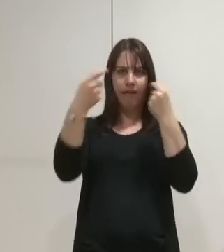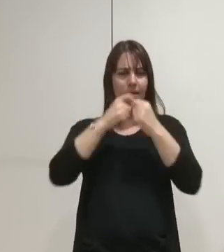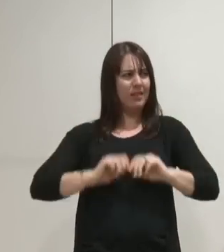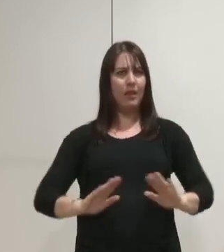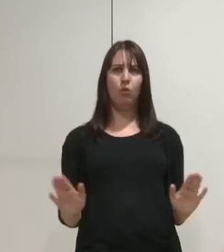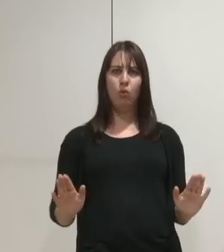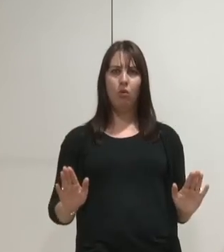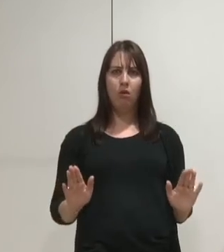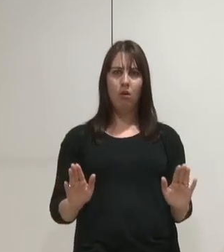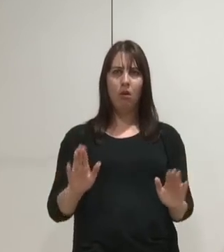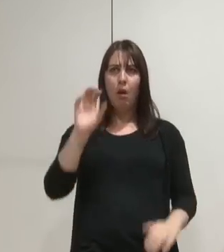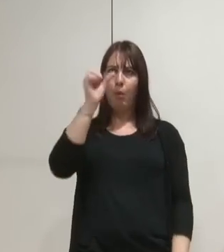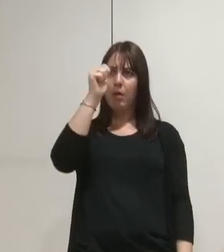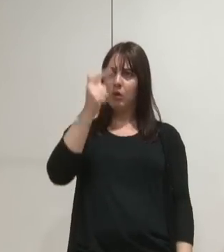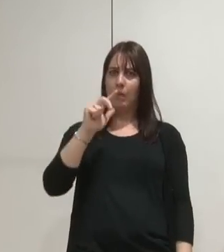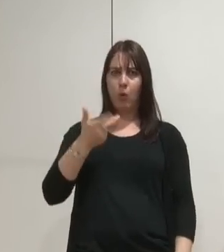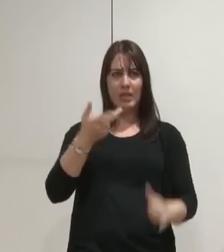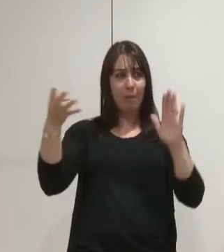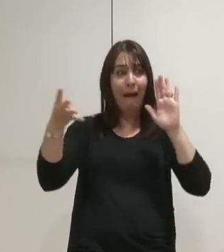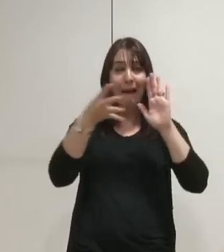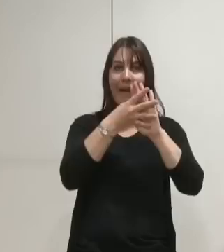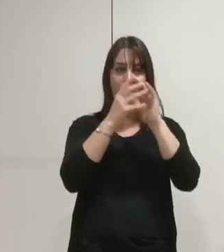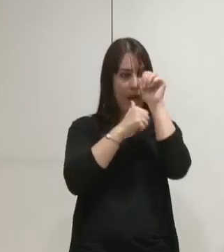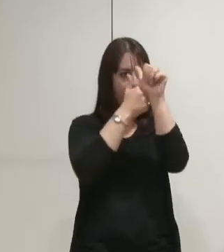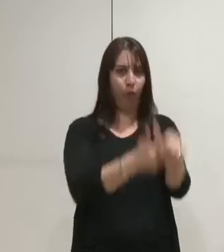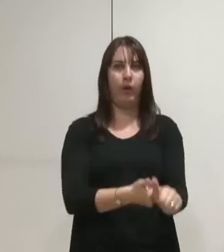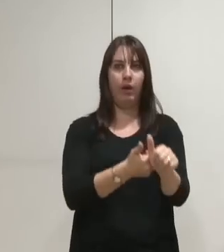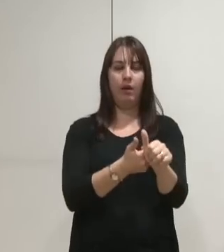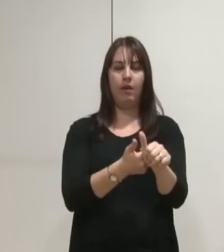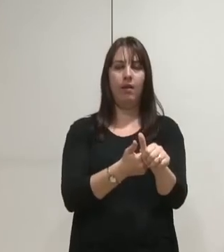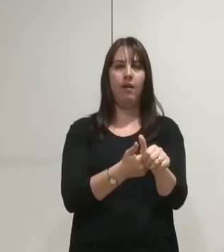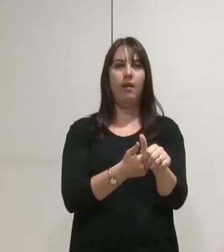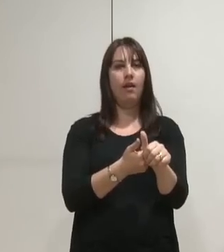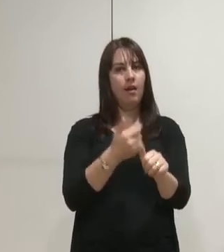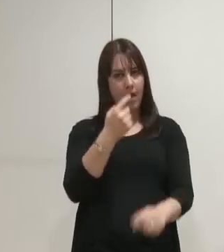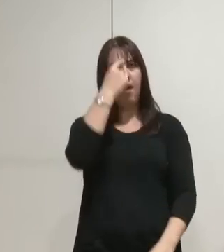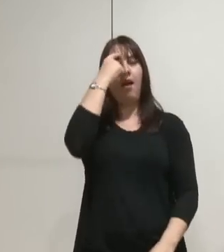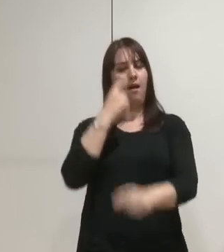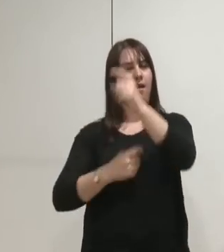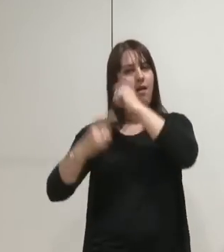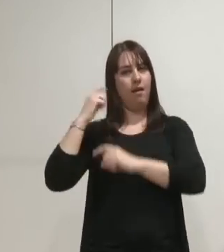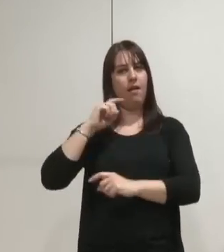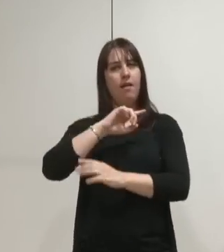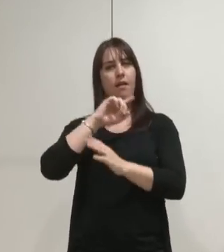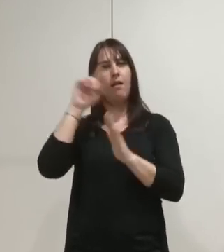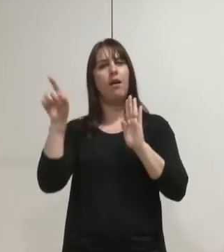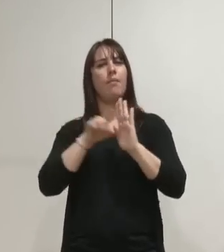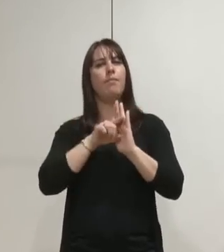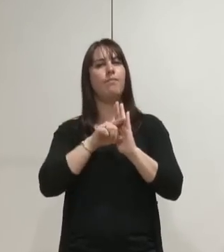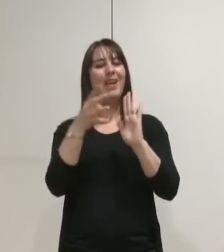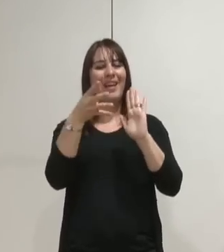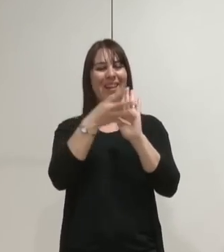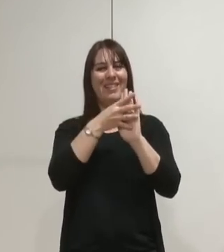produit un classement sur la base de critères et ça me permet de revenir sur un point j'ai extrait un